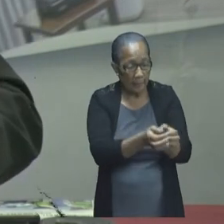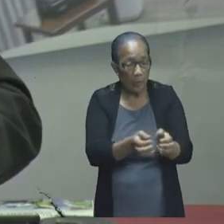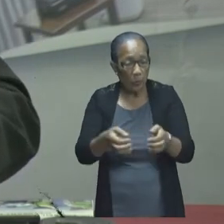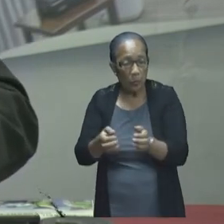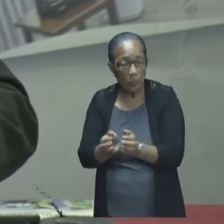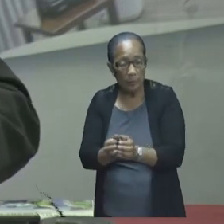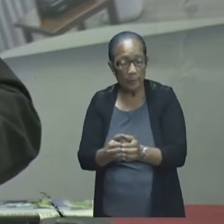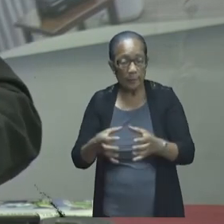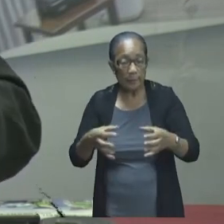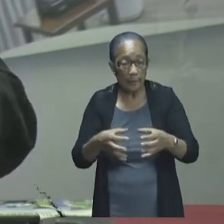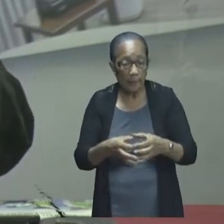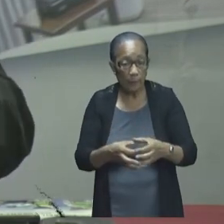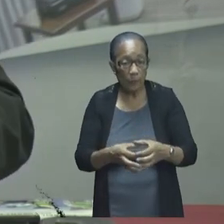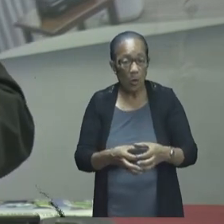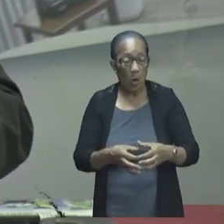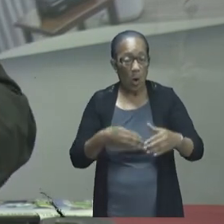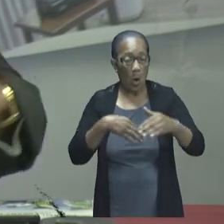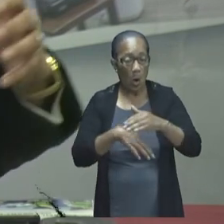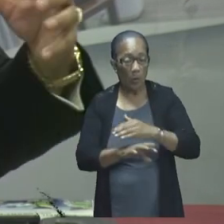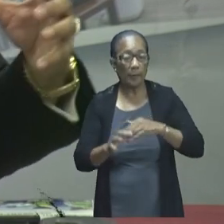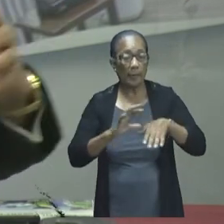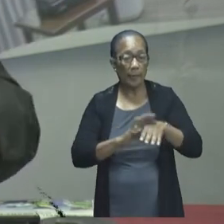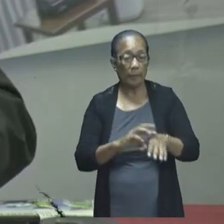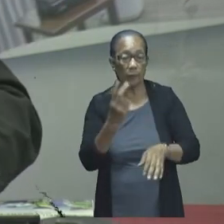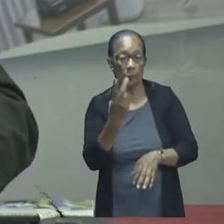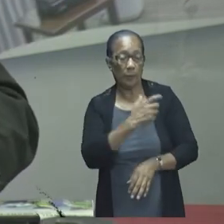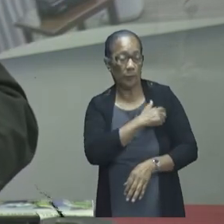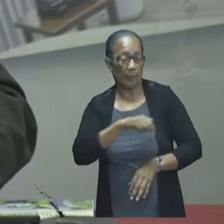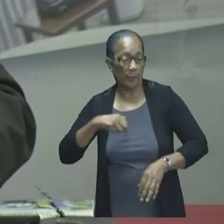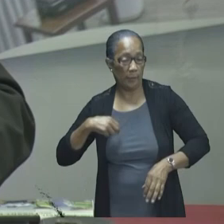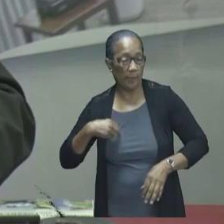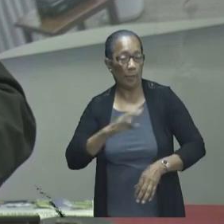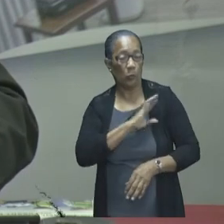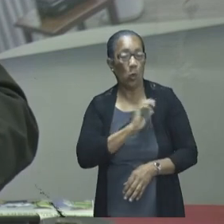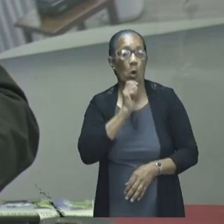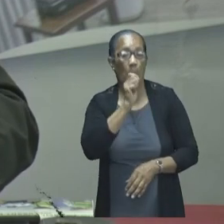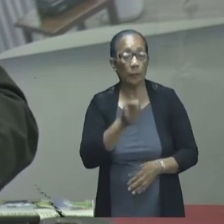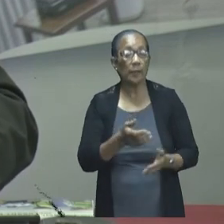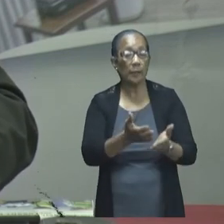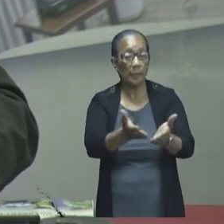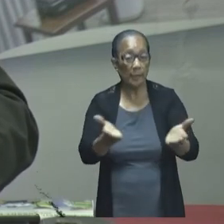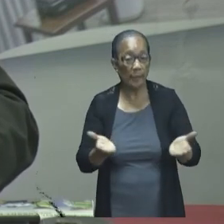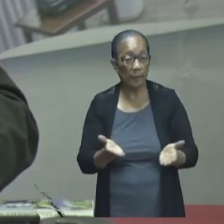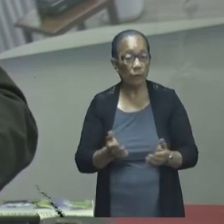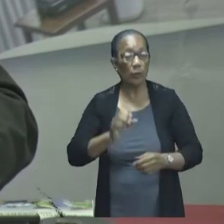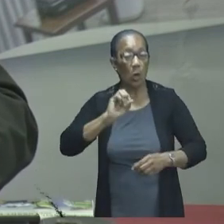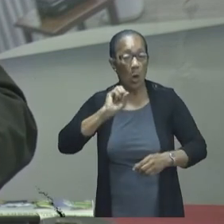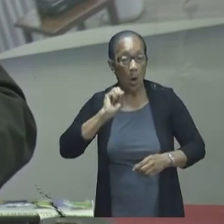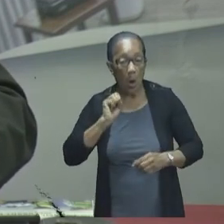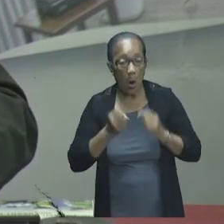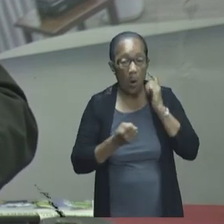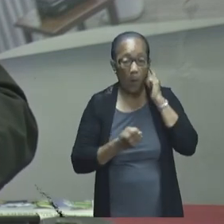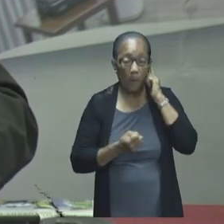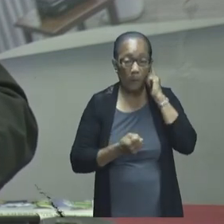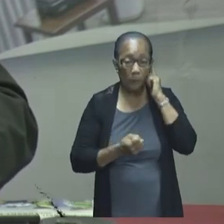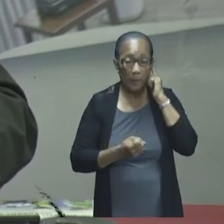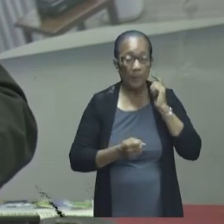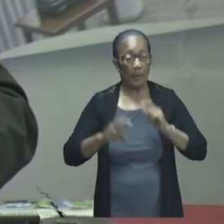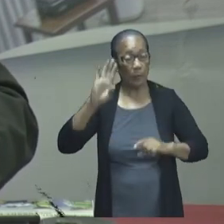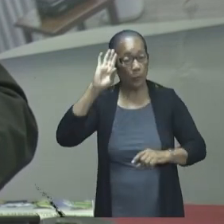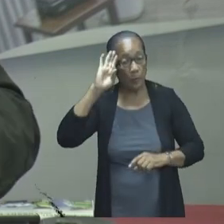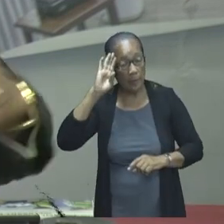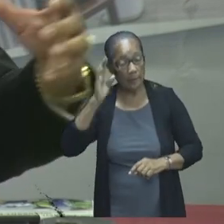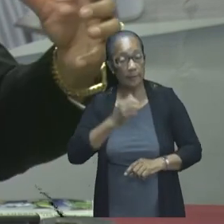coördinatie van de vice-president en daarnaast hebben opdracht geven om zo zwaar mogelijk te mobiliseren bij leger bij politie